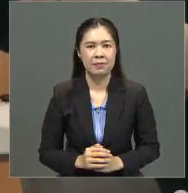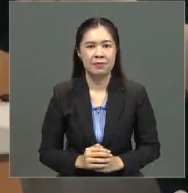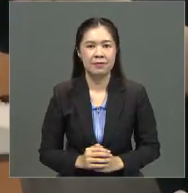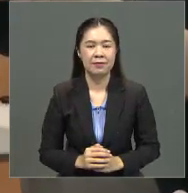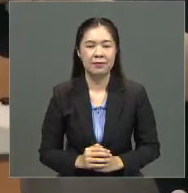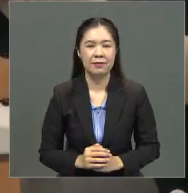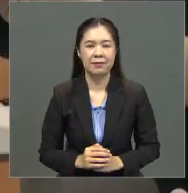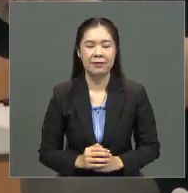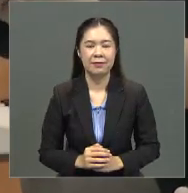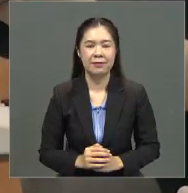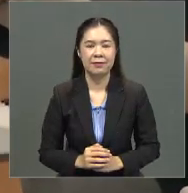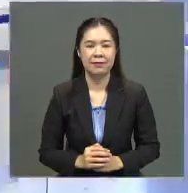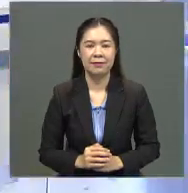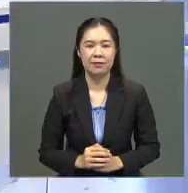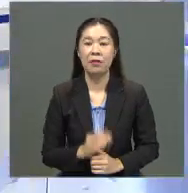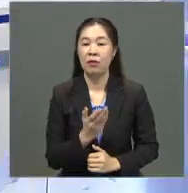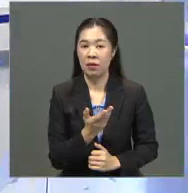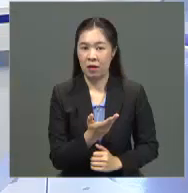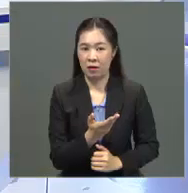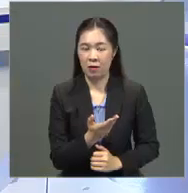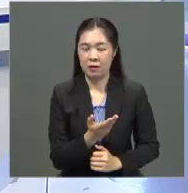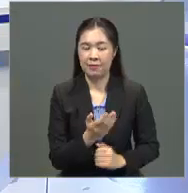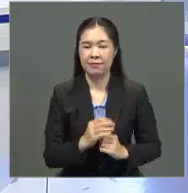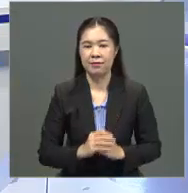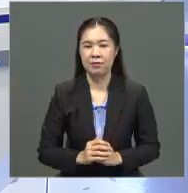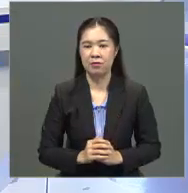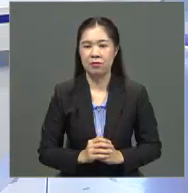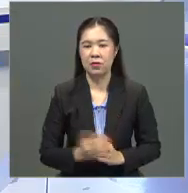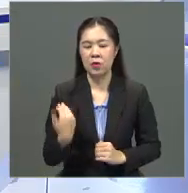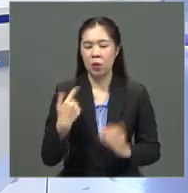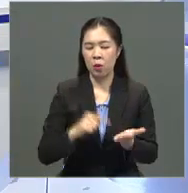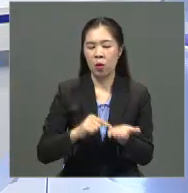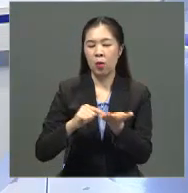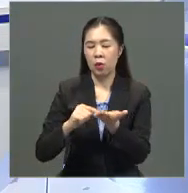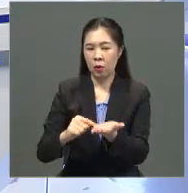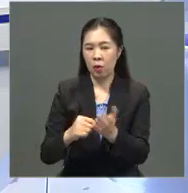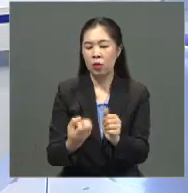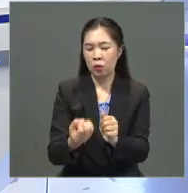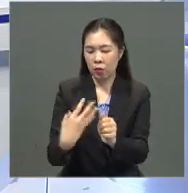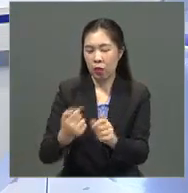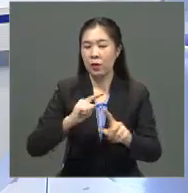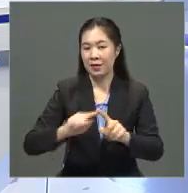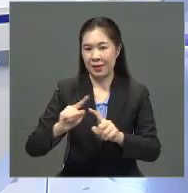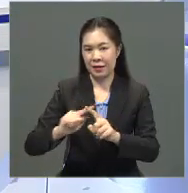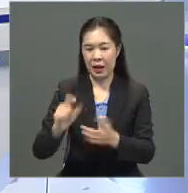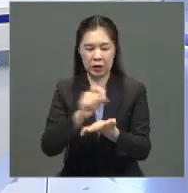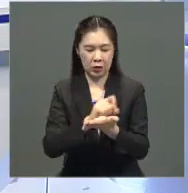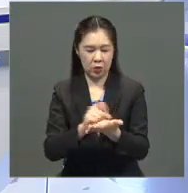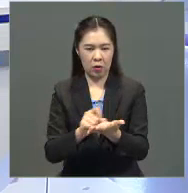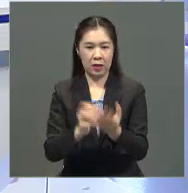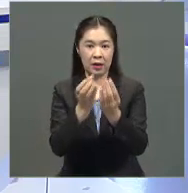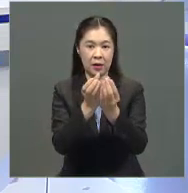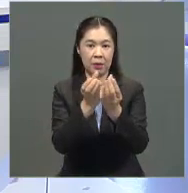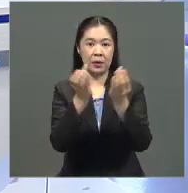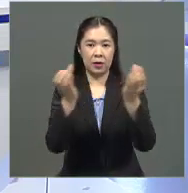แต่ทั้งหมดทั้งมวลนะเราก็ต้องดูว่าจริงๆแล้วเนี่ยทั้งข้อเรียกร้องต่างๆถึงแม้ว่าร่างรัฐธรรมนูญของ